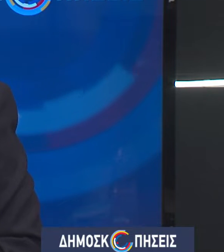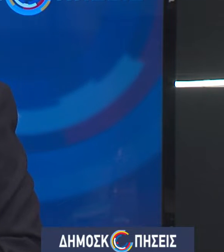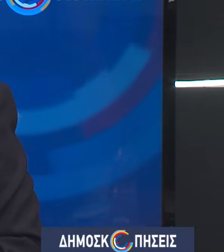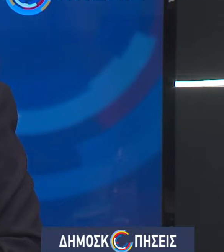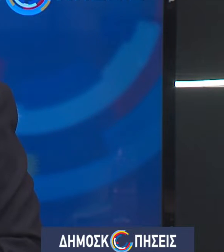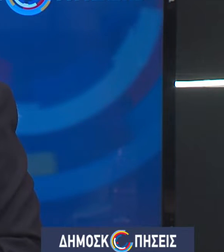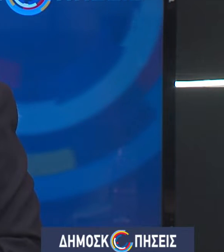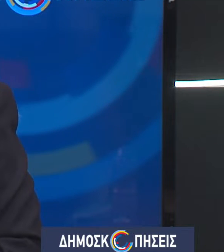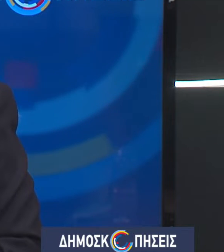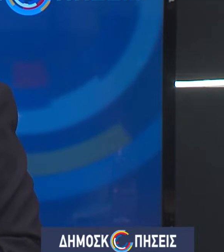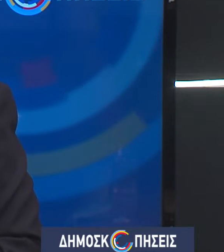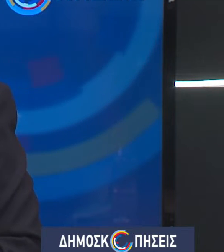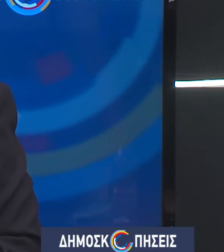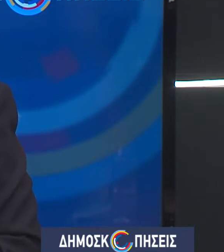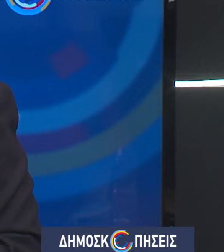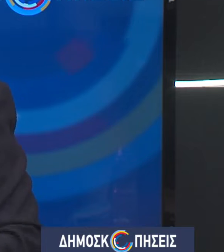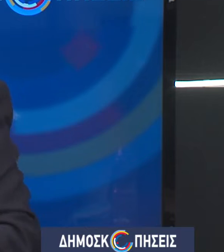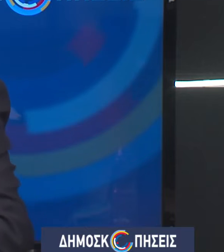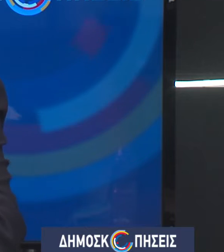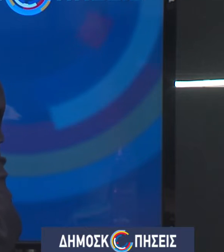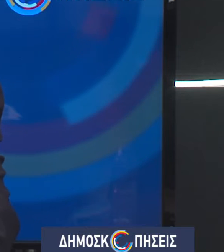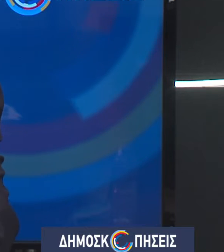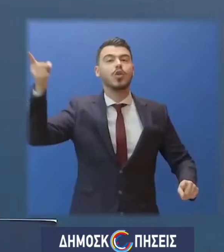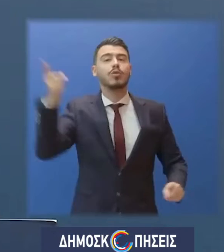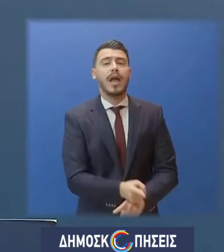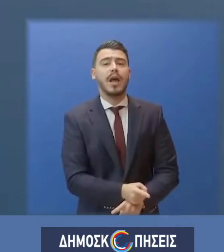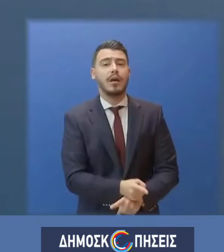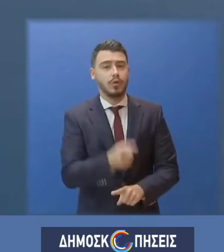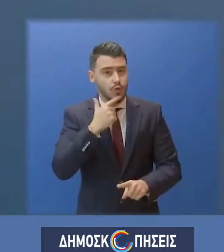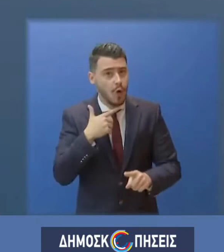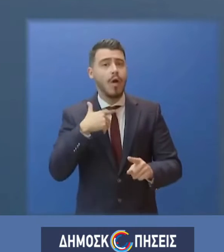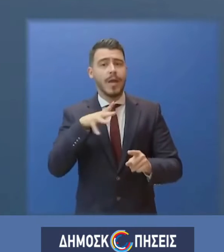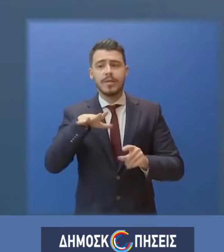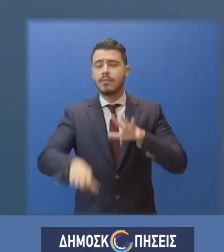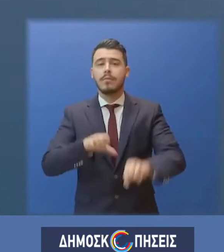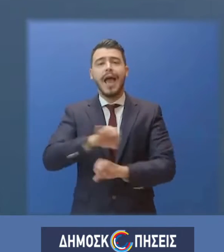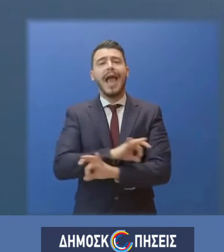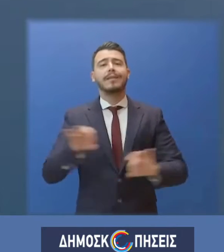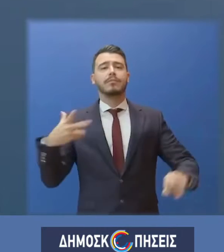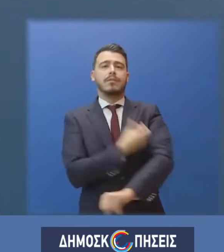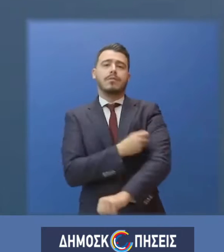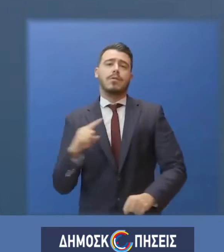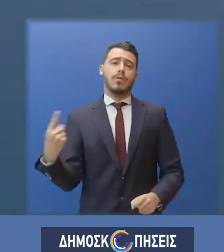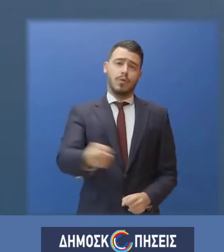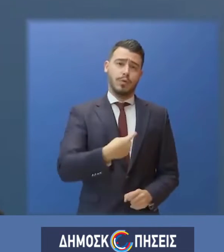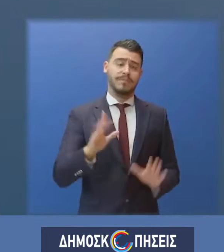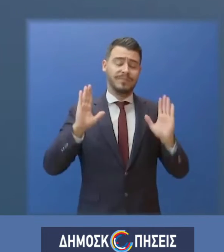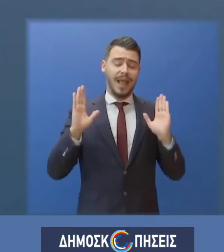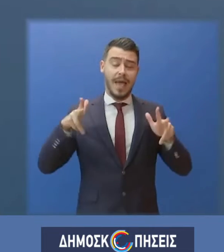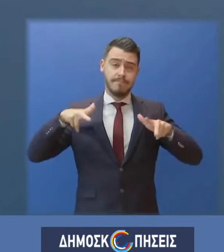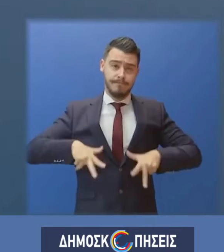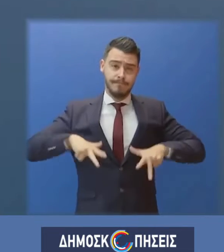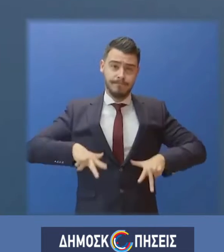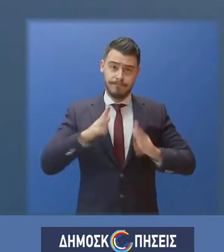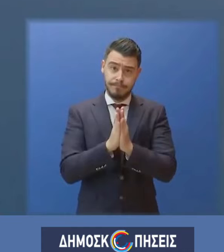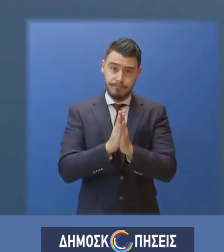test σε όλο τον πληθυσμό. Να παρακολουθήσουμε τι είπε. Η κυβέρνηση ζητά από όλους τους πολίτες να φερθούν υπεύθυνα την περίοδο των